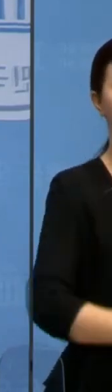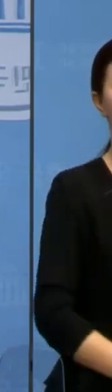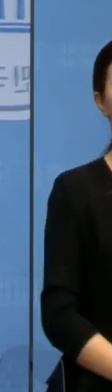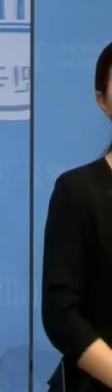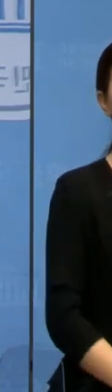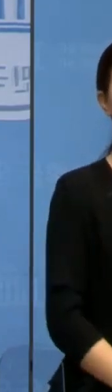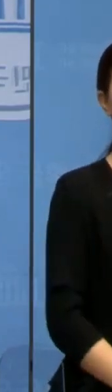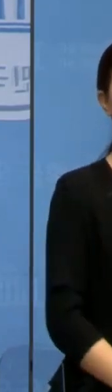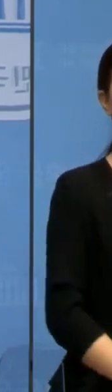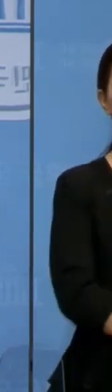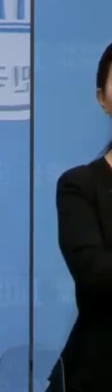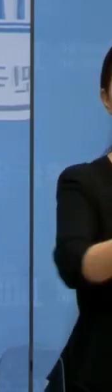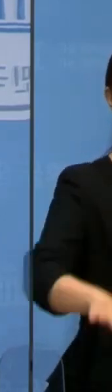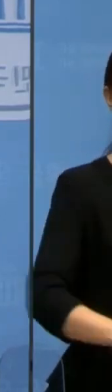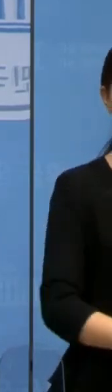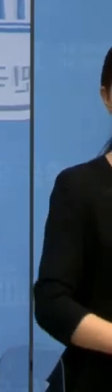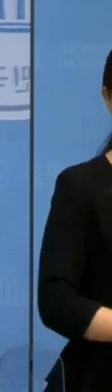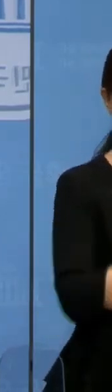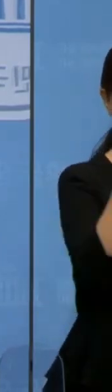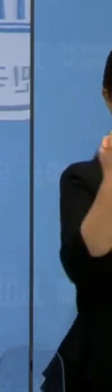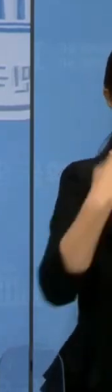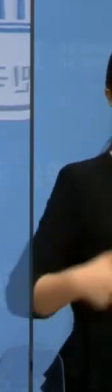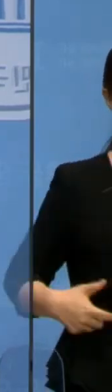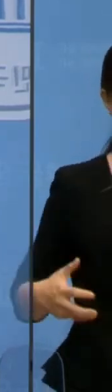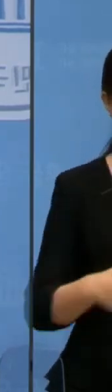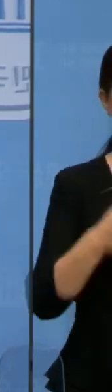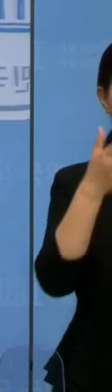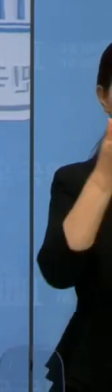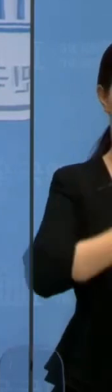우리 다시 하나로 똘똘 뭉칩시다.